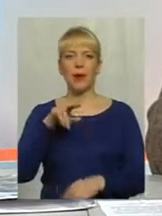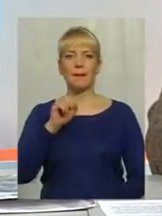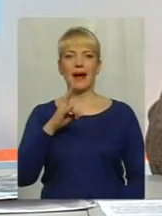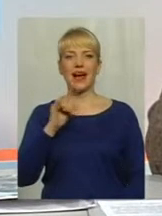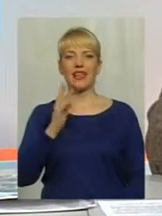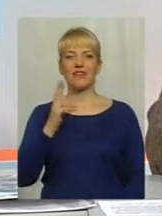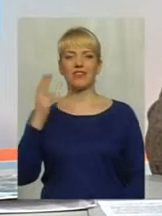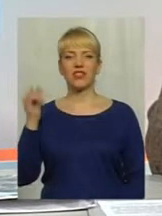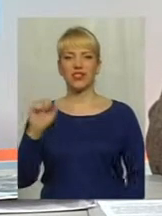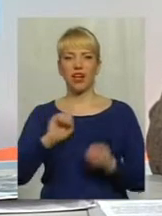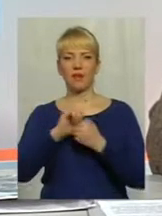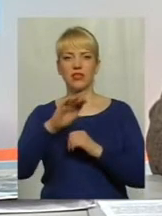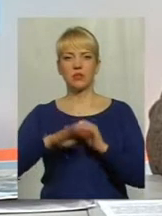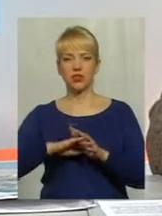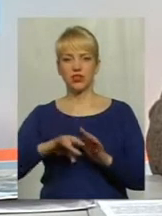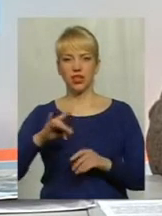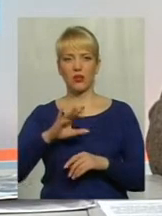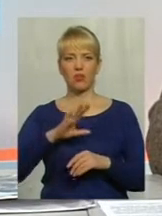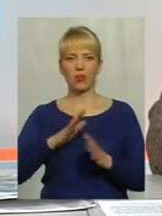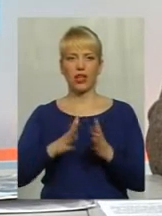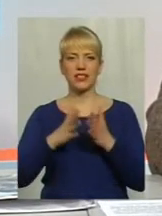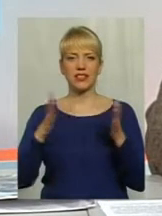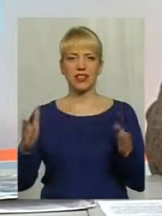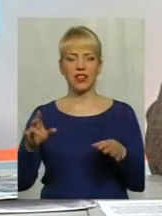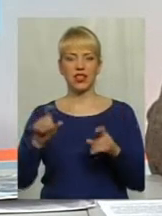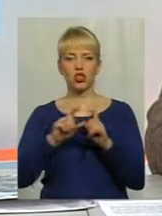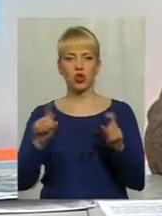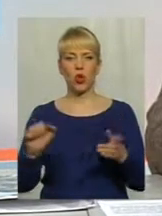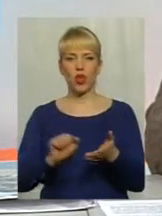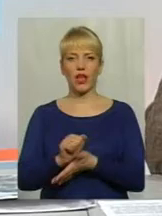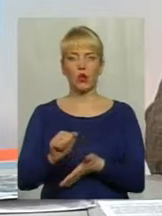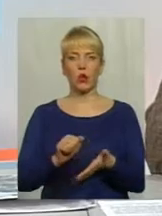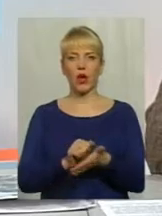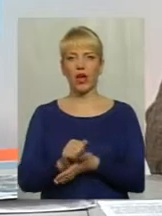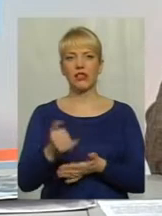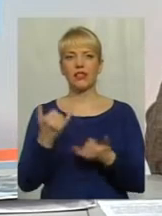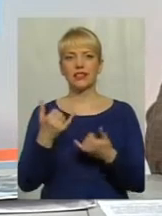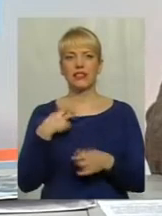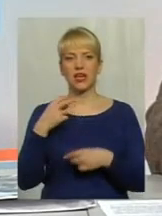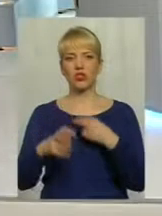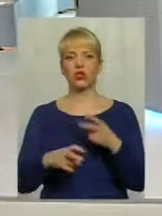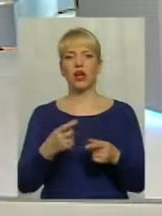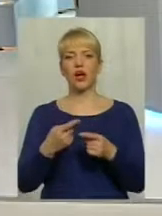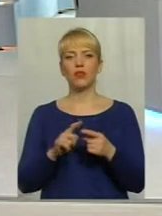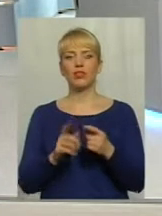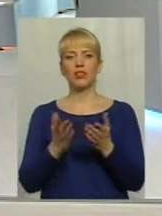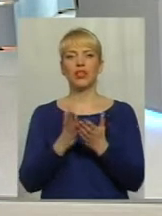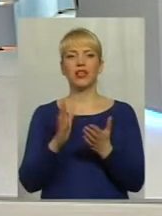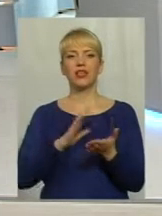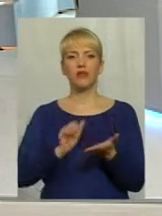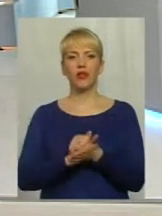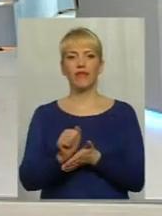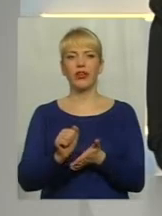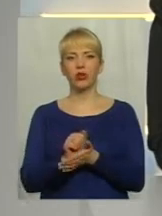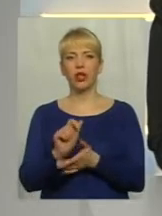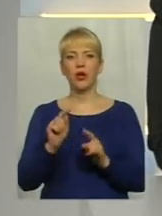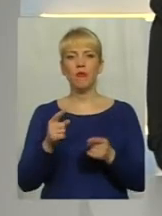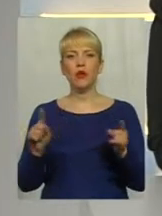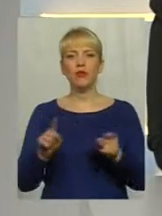Кам'янець-Падівський район, теж була ціла школа і друкарня навіть. Ми шукаємо зараз ці книги, які були видруковані, тому що